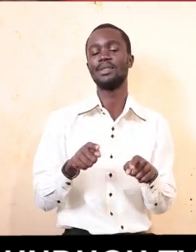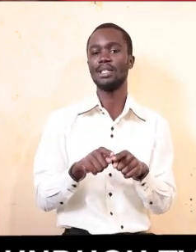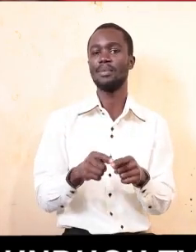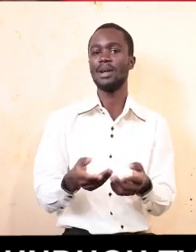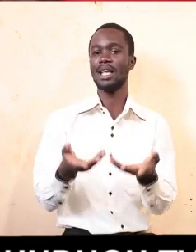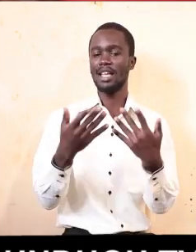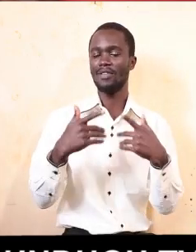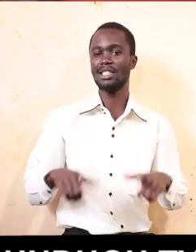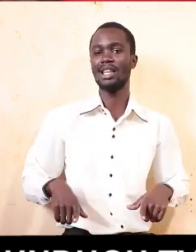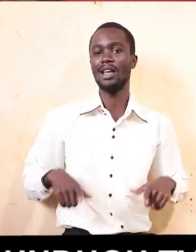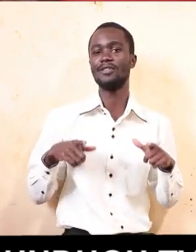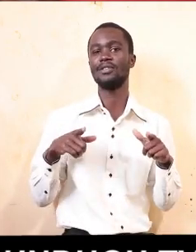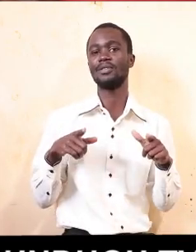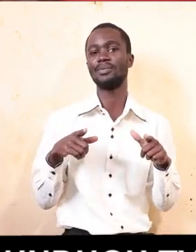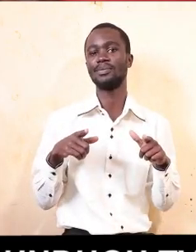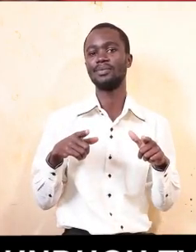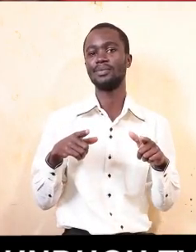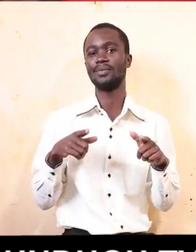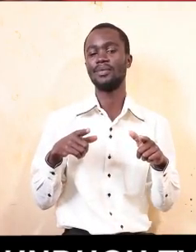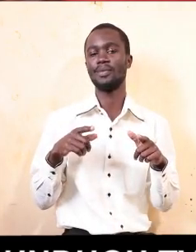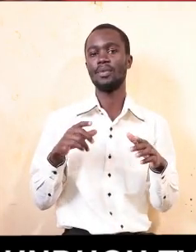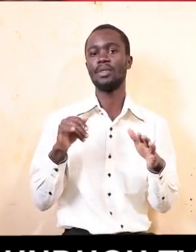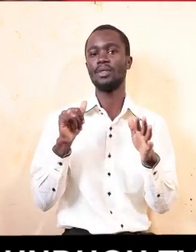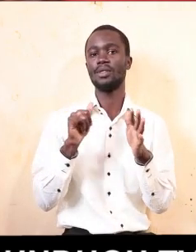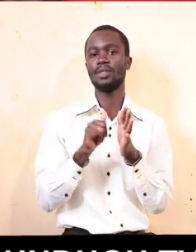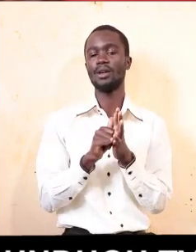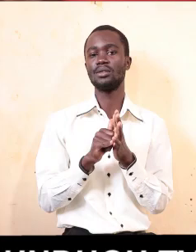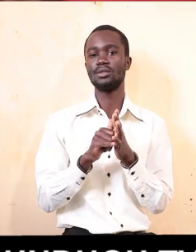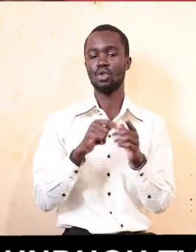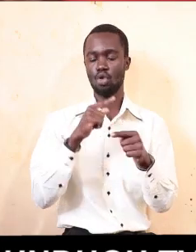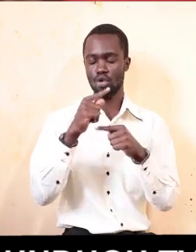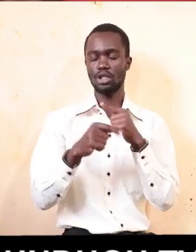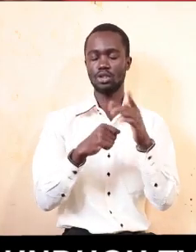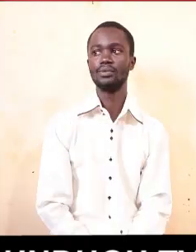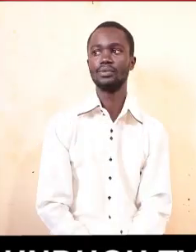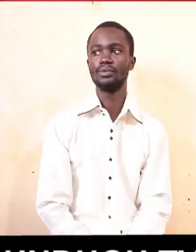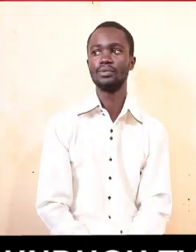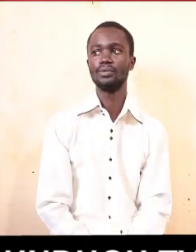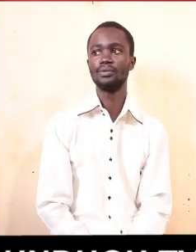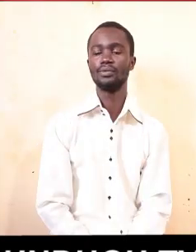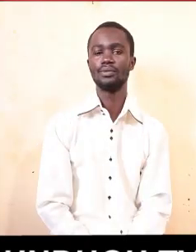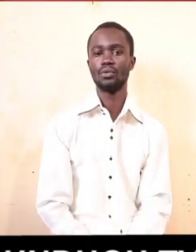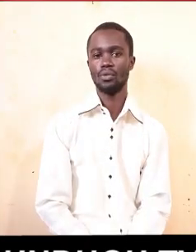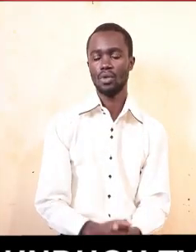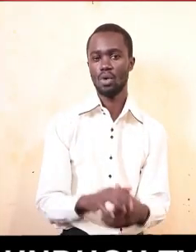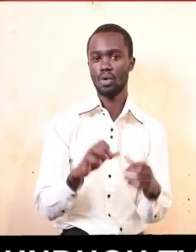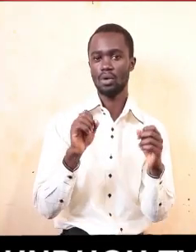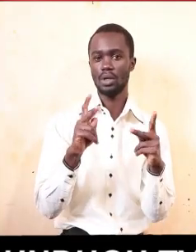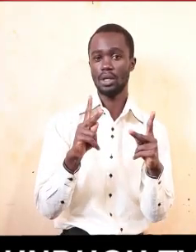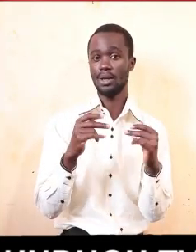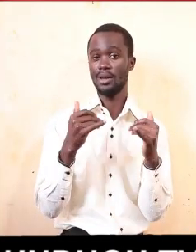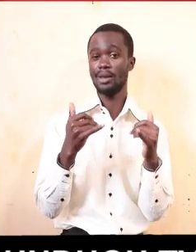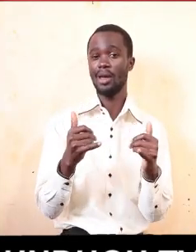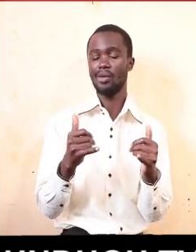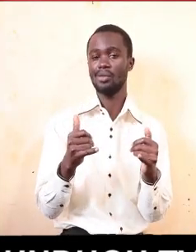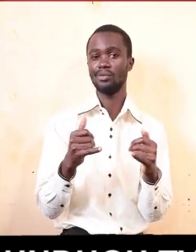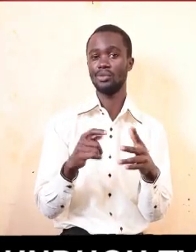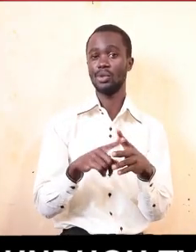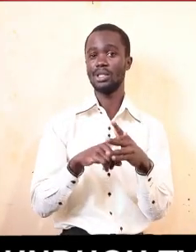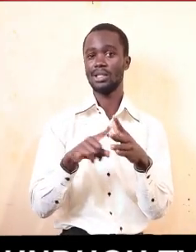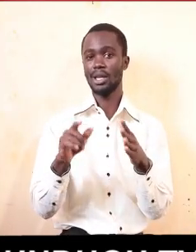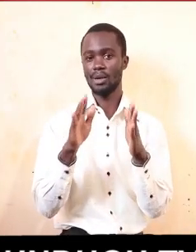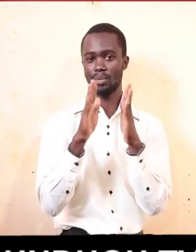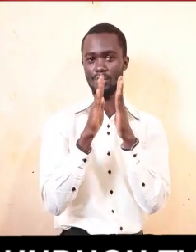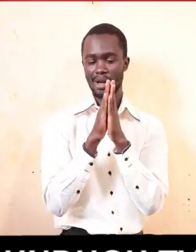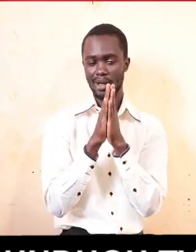akatutunukia uhai ili tuweze kuendelea kumwabudu. Basi tutaenda kuomba ili